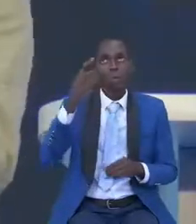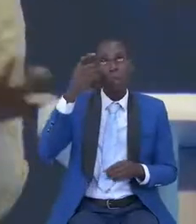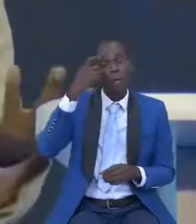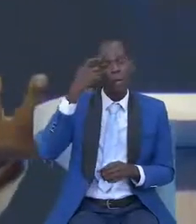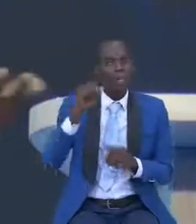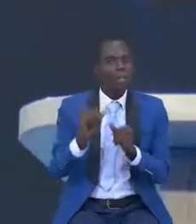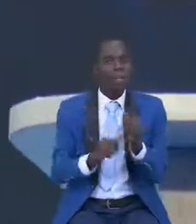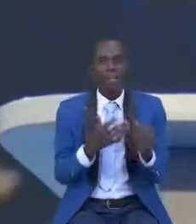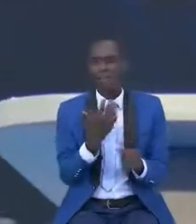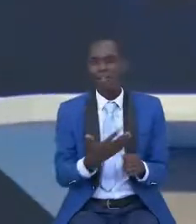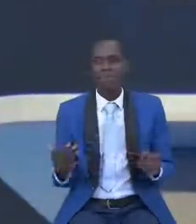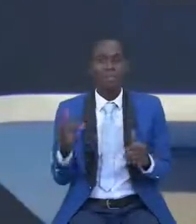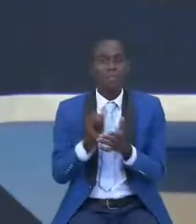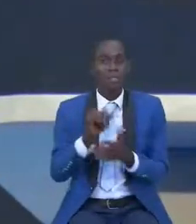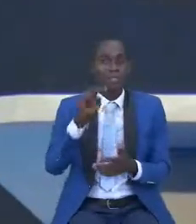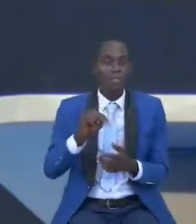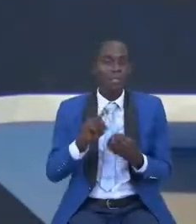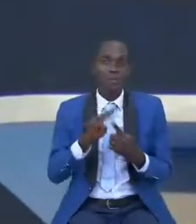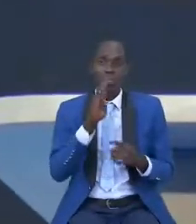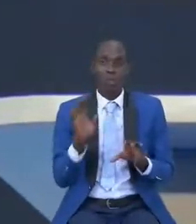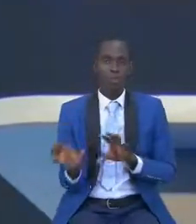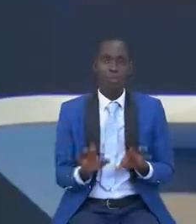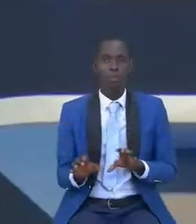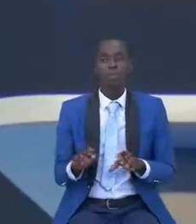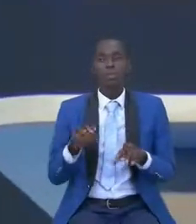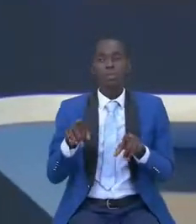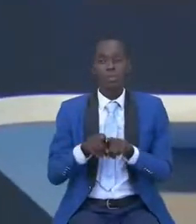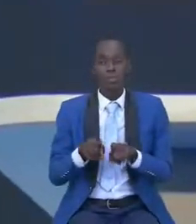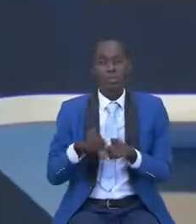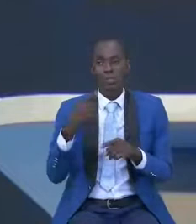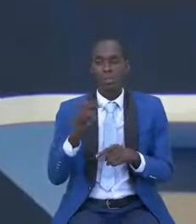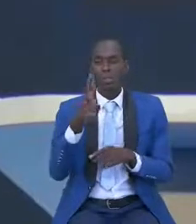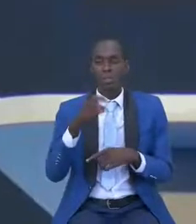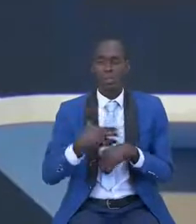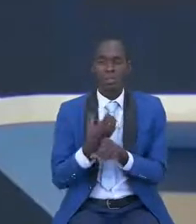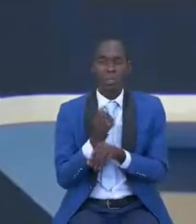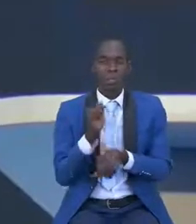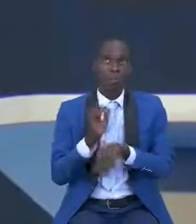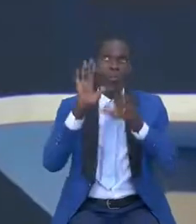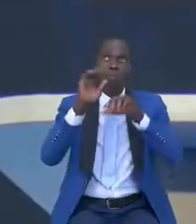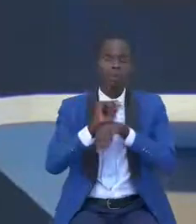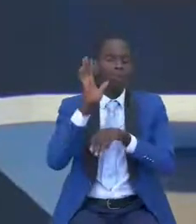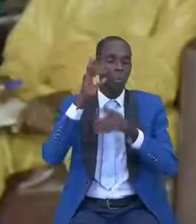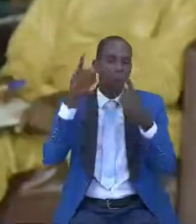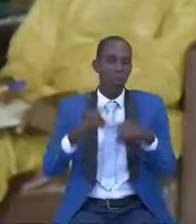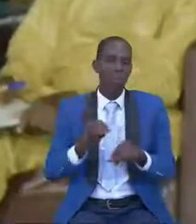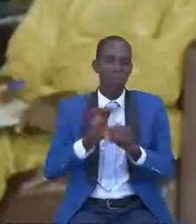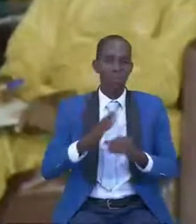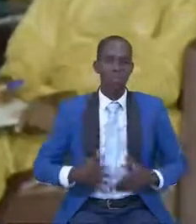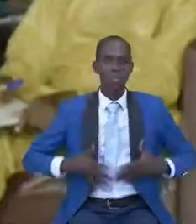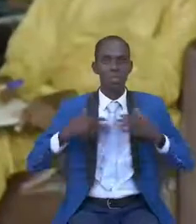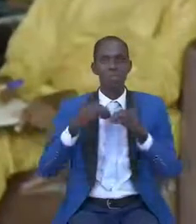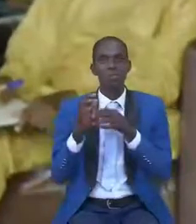ta personnalité, dans ton esprit, tout ce qui doit être fait, même un miracle